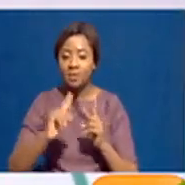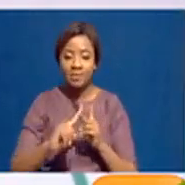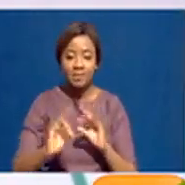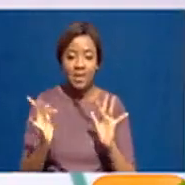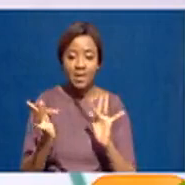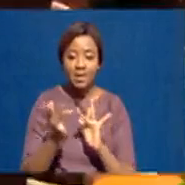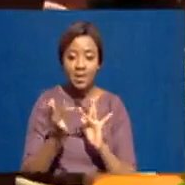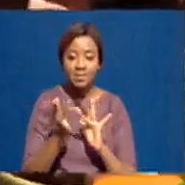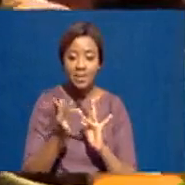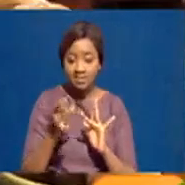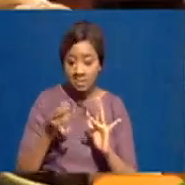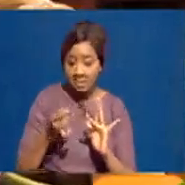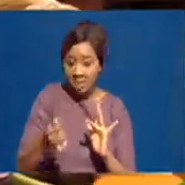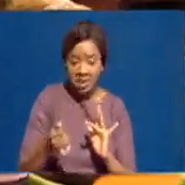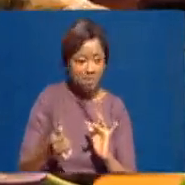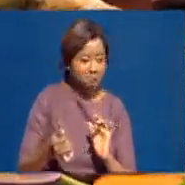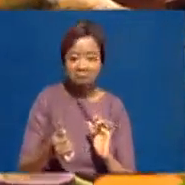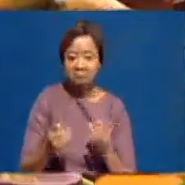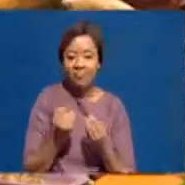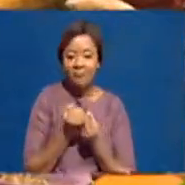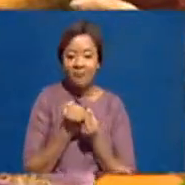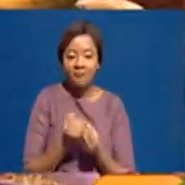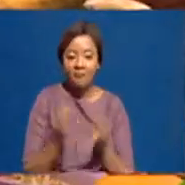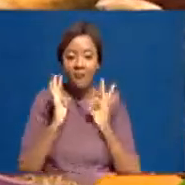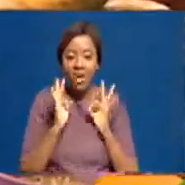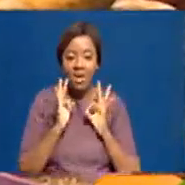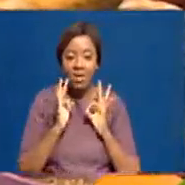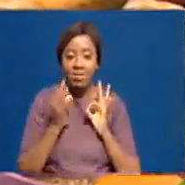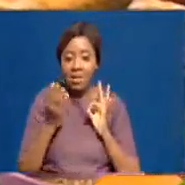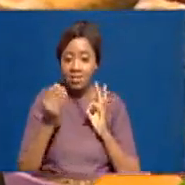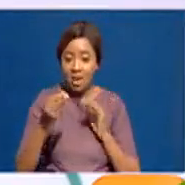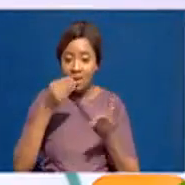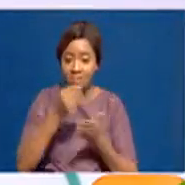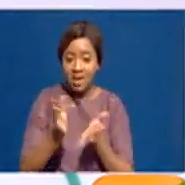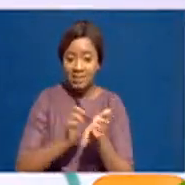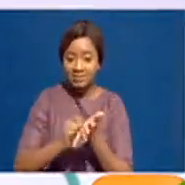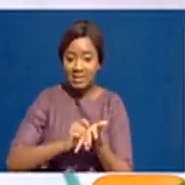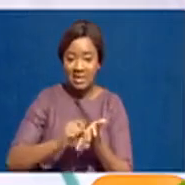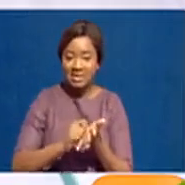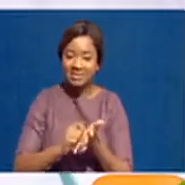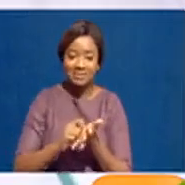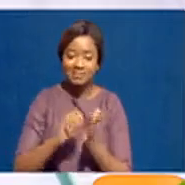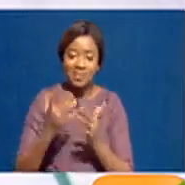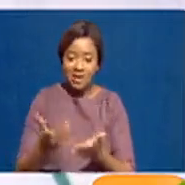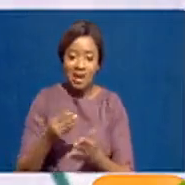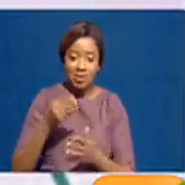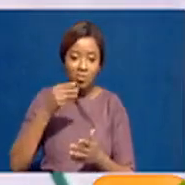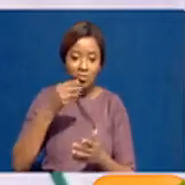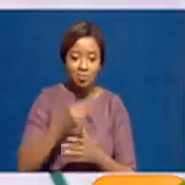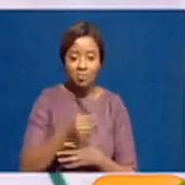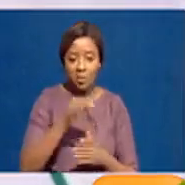internet bila malipo yoyote. Ndiyo zile pesa wangetumia kwa hiyo malipo ya kununua